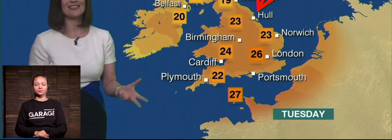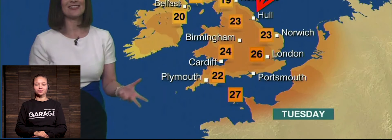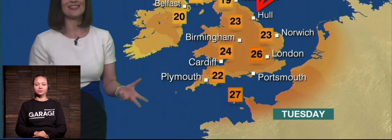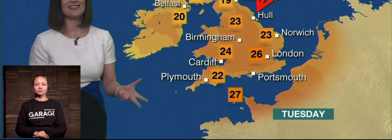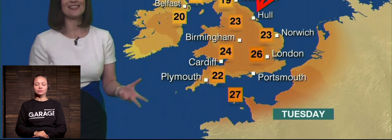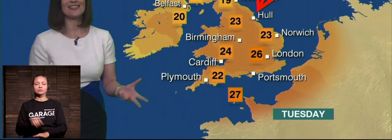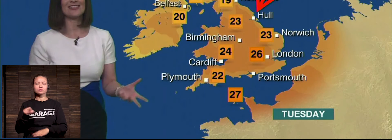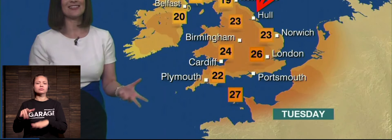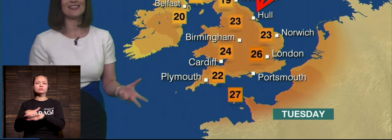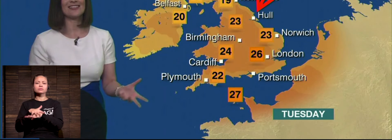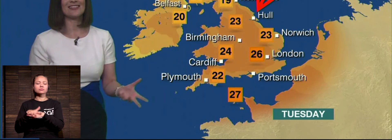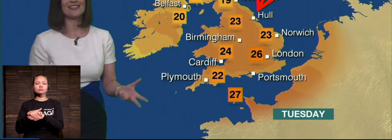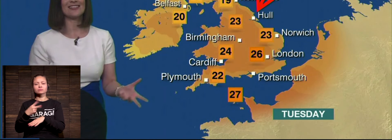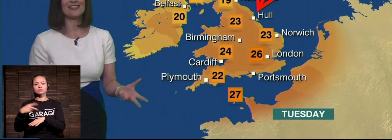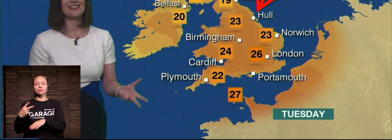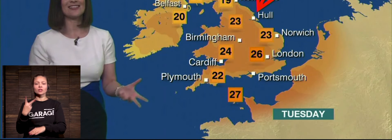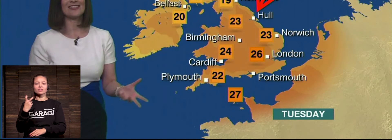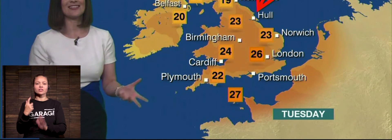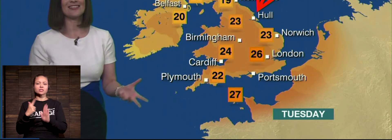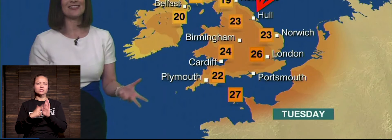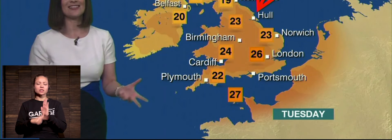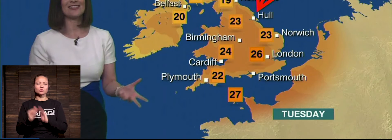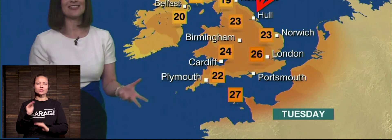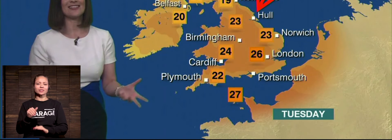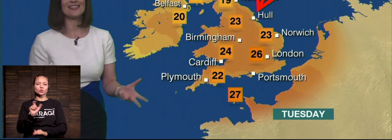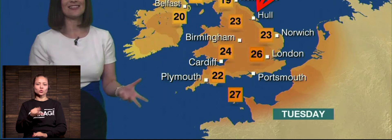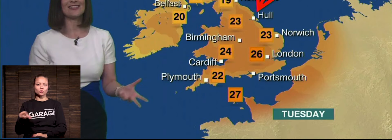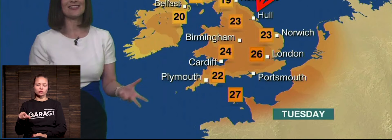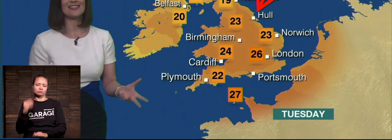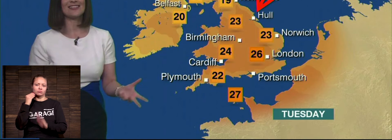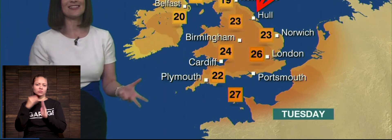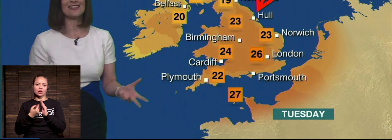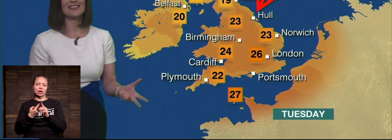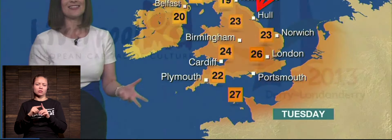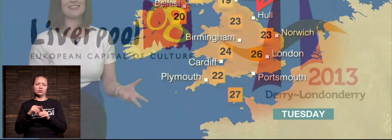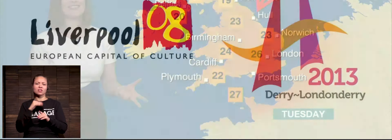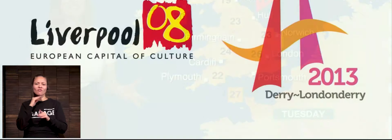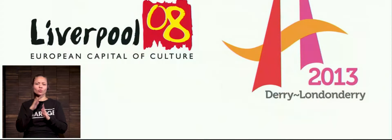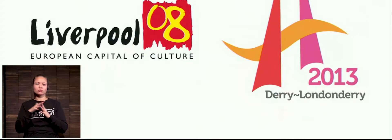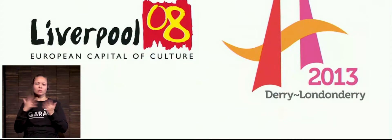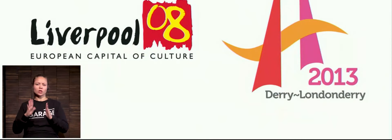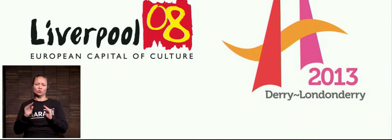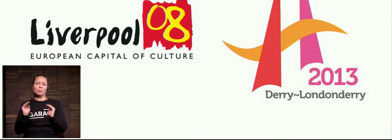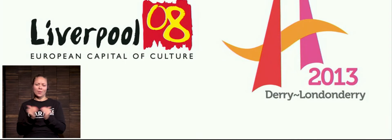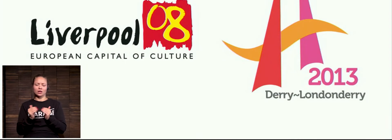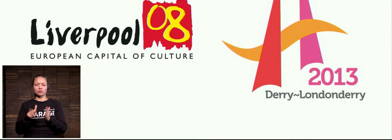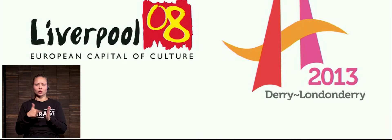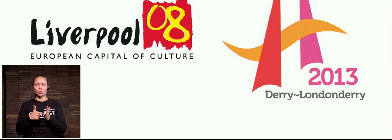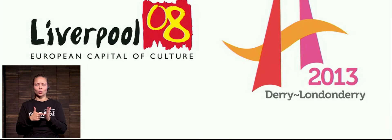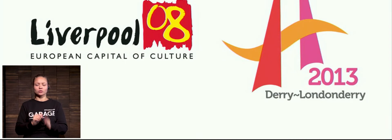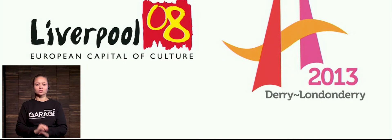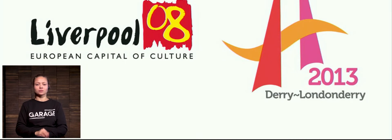население у него порядка 200 10 тысяч людей то есть это довольно небольшой город маленький